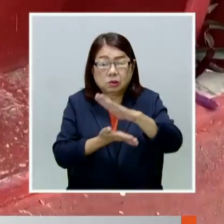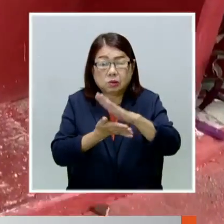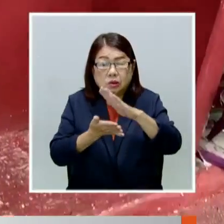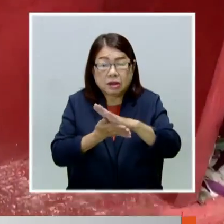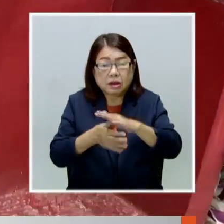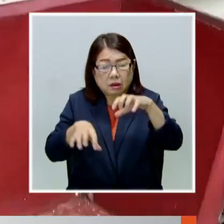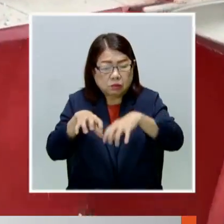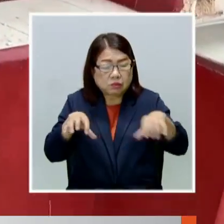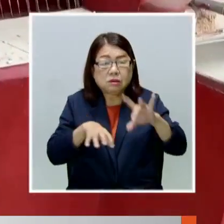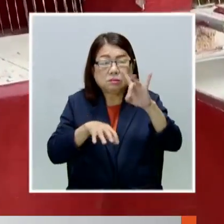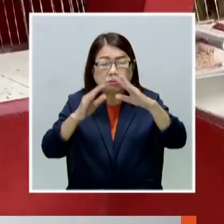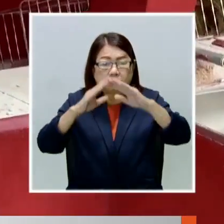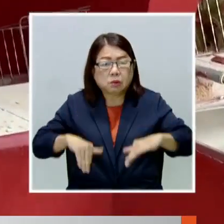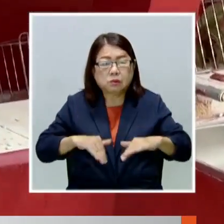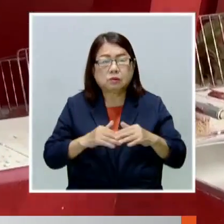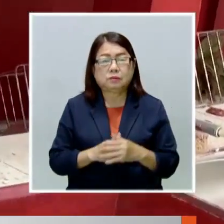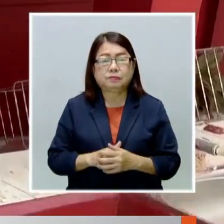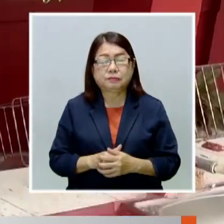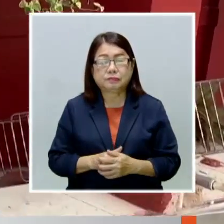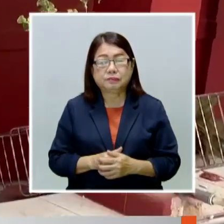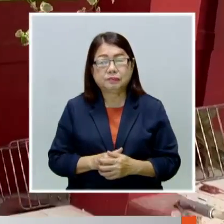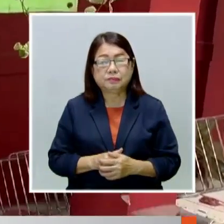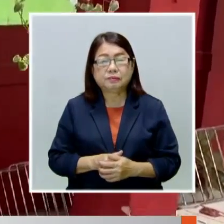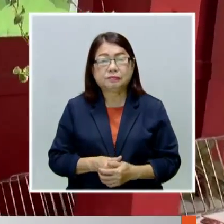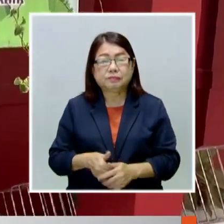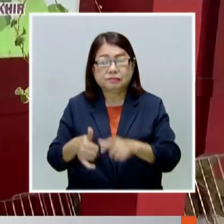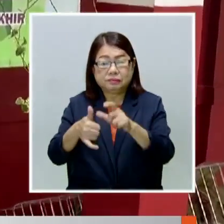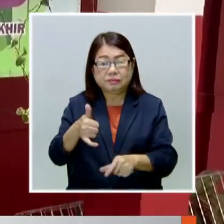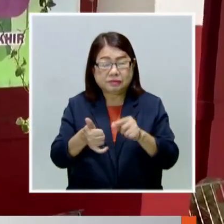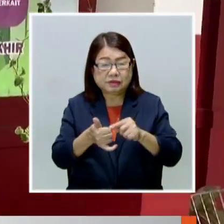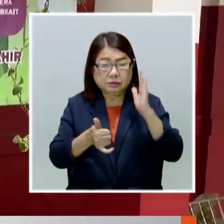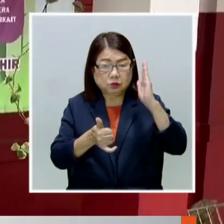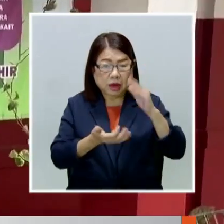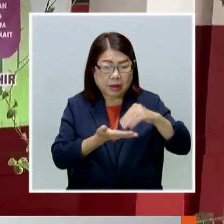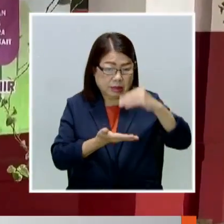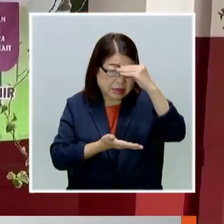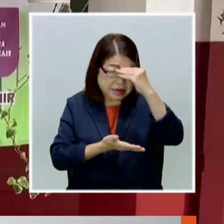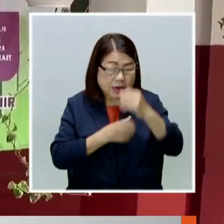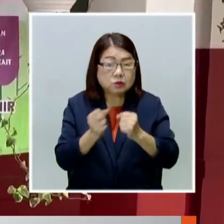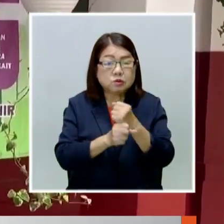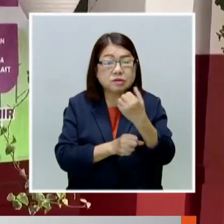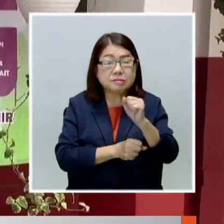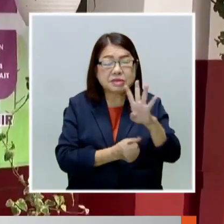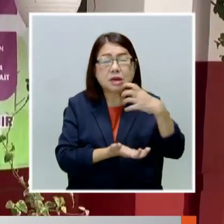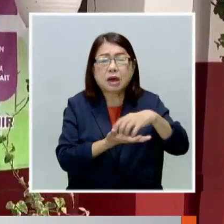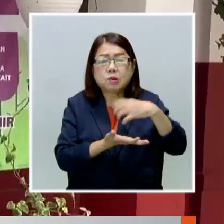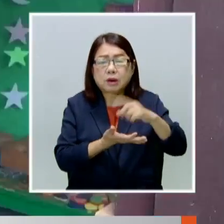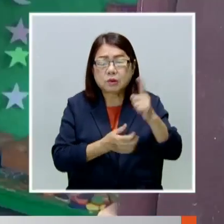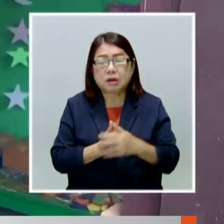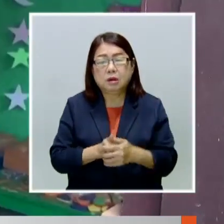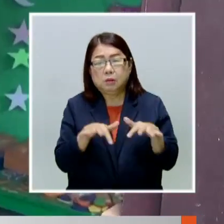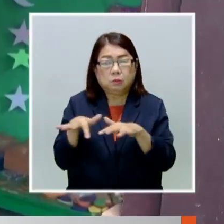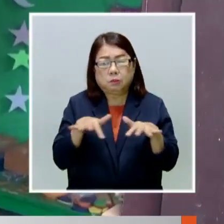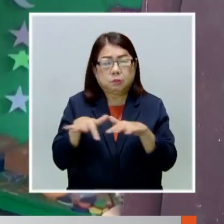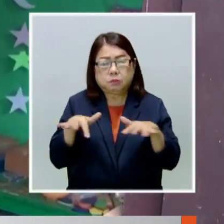อย80แห่งได้รับความเสียหายอัพริซอลมูยาดีนักเรียนชายวัย14ปีบอกกับสื่อมวลชนว่าขณะที่เกิดเหตุ